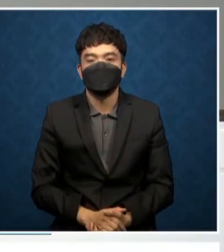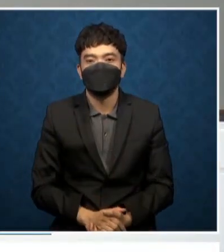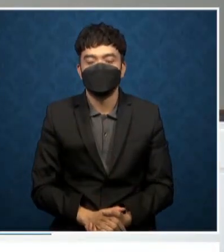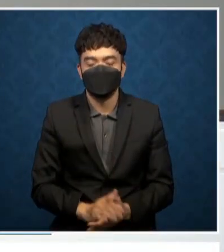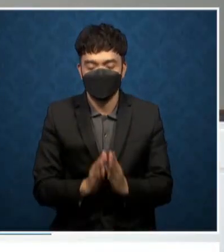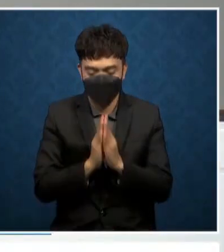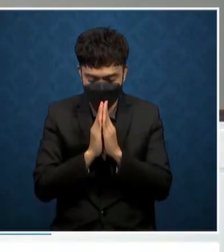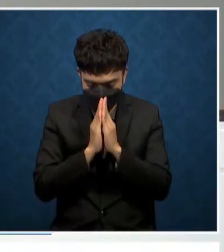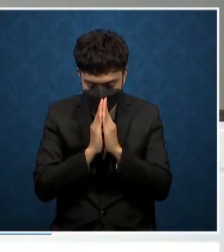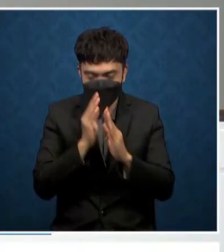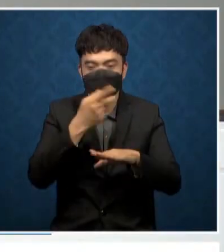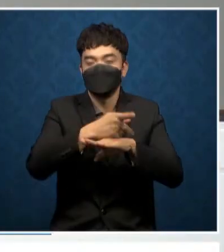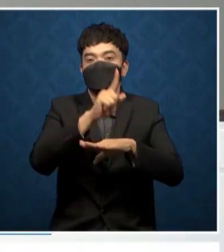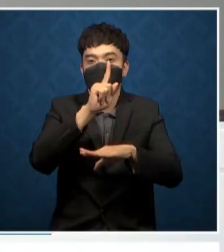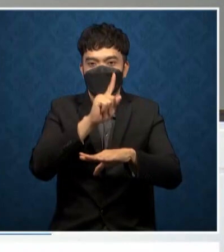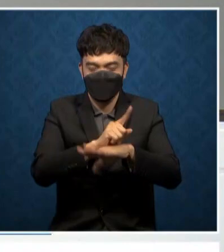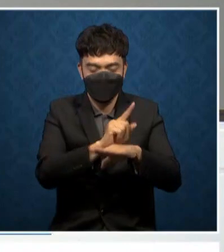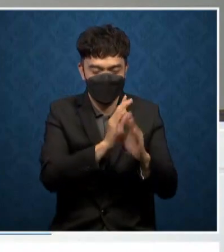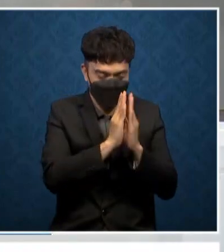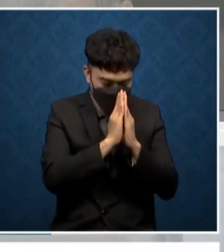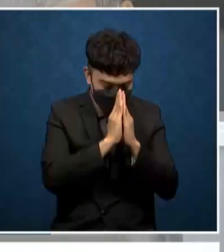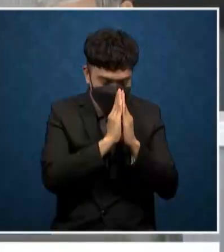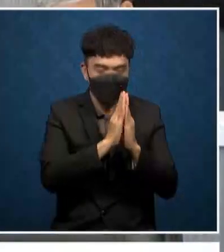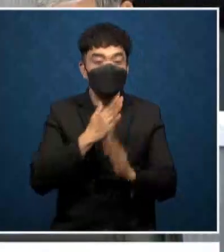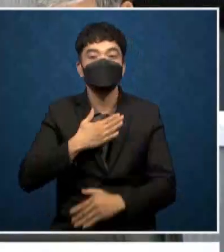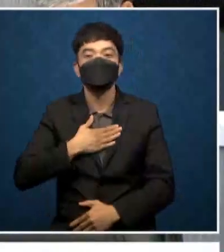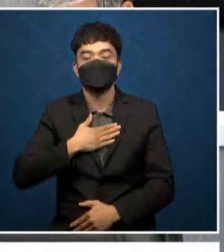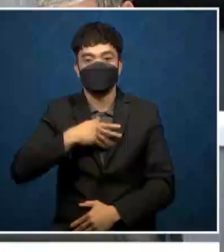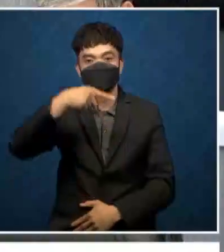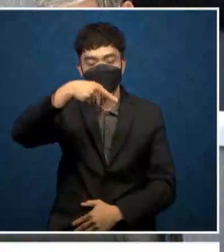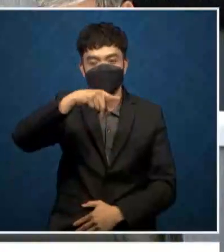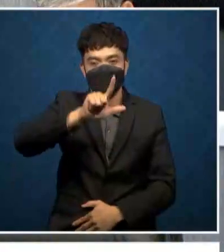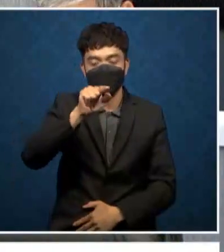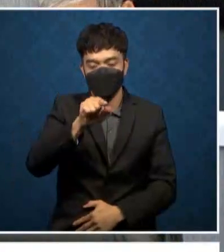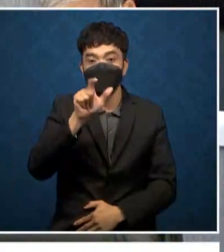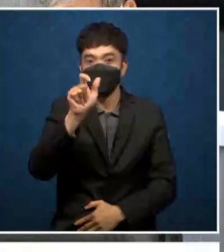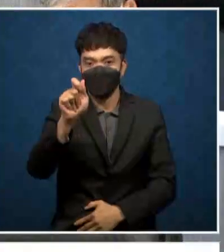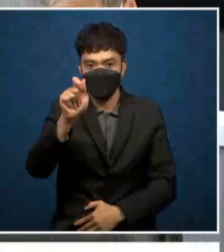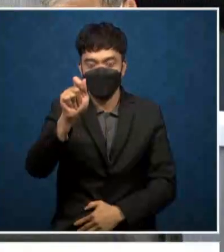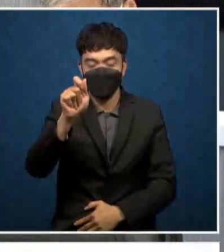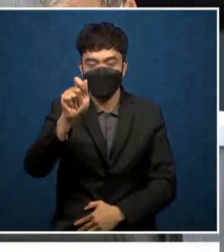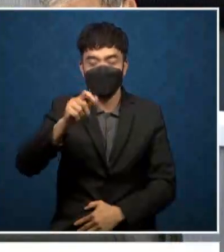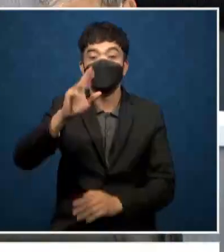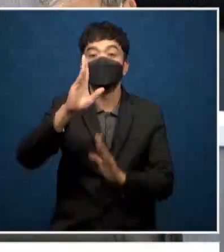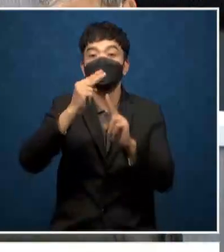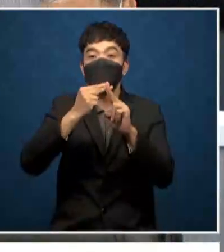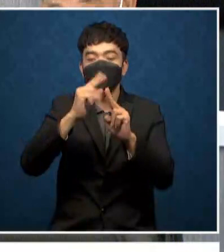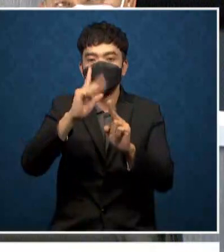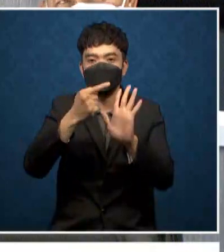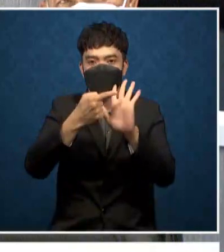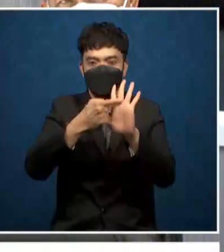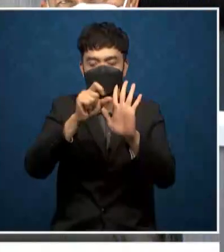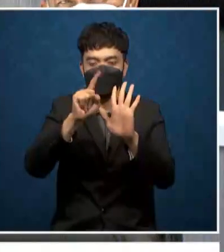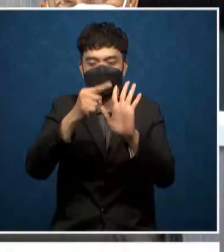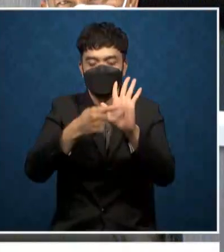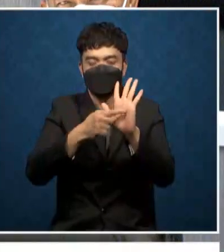ขอบคเทีน ประทานรธธธธาที่คอร์บกระผม ผลเอก ทศักษเมคสวรร์สมาชิ รุธธธิิิาใ